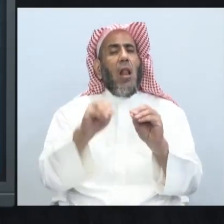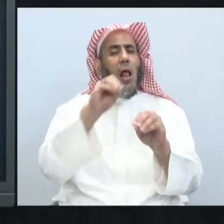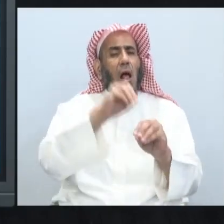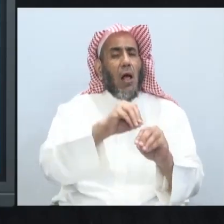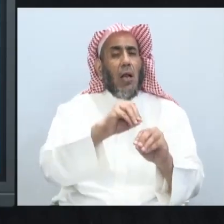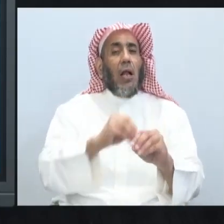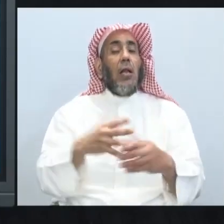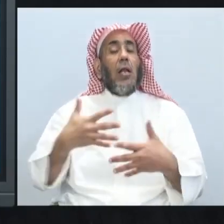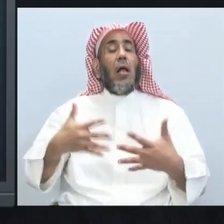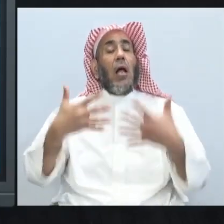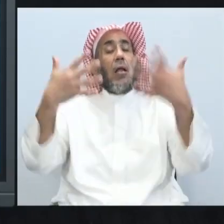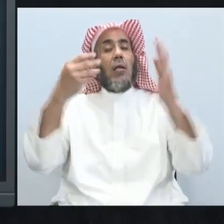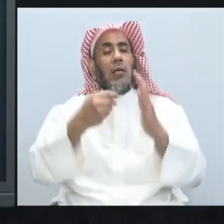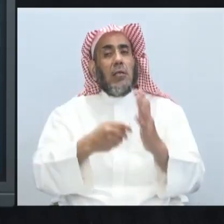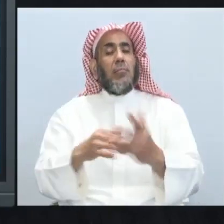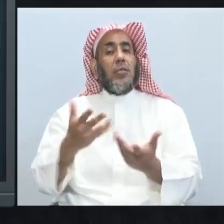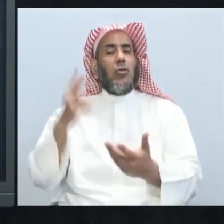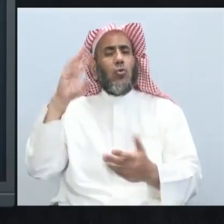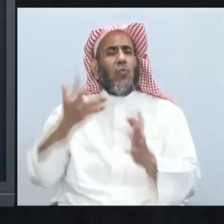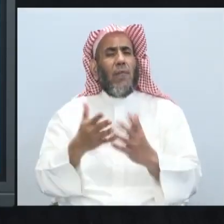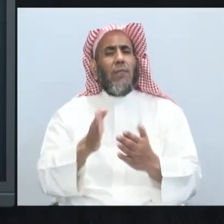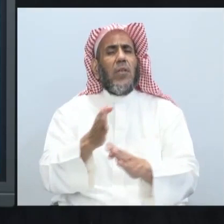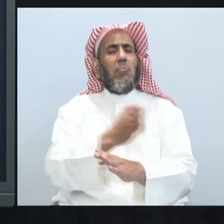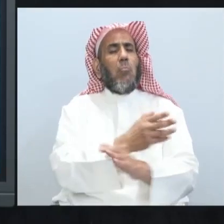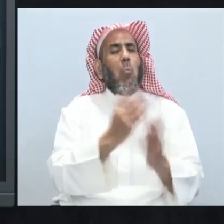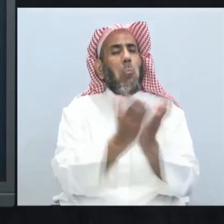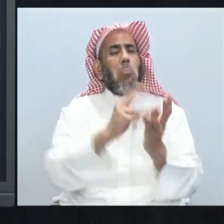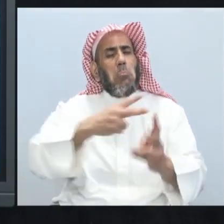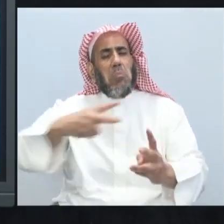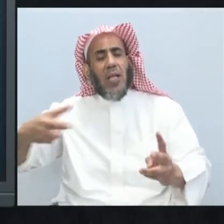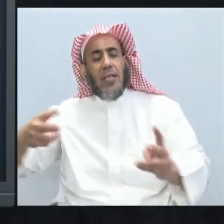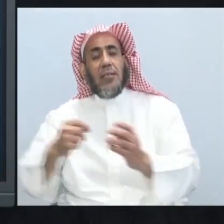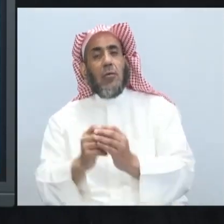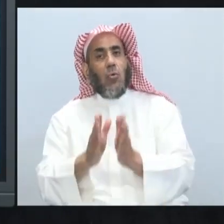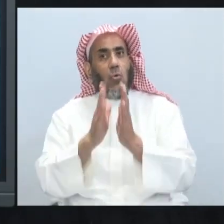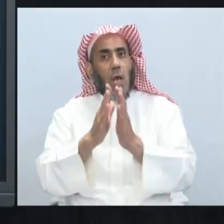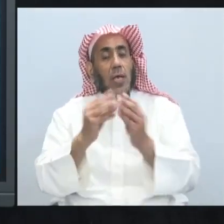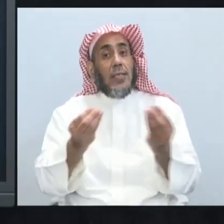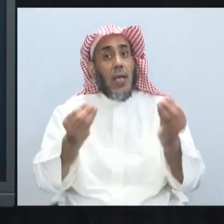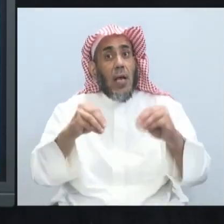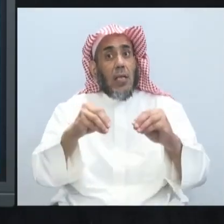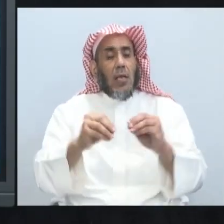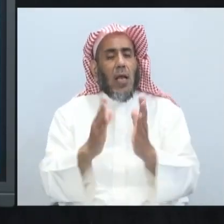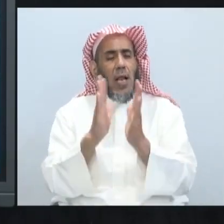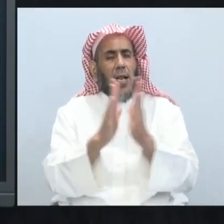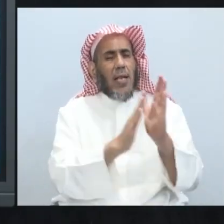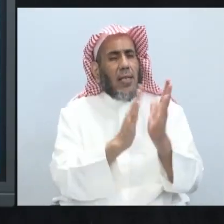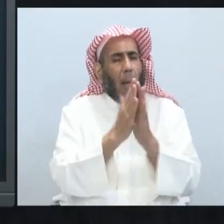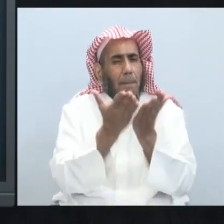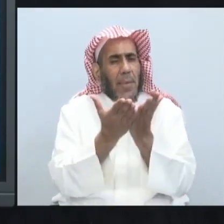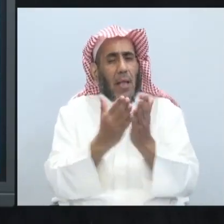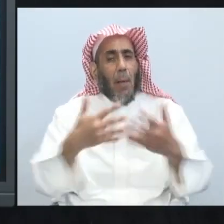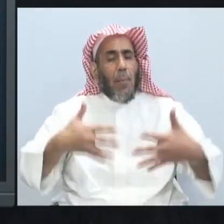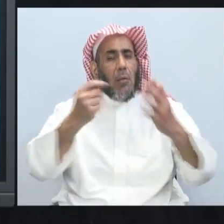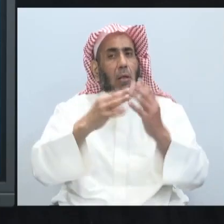السعودي من حيث المدارس والاتجاهات لكن نحن نركز اكثر في هذا الكتاب على حتى تعرف